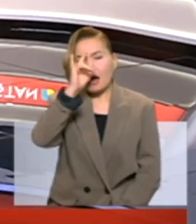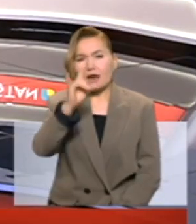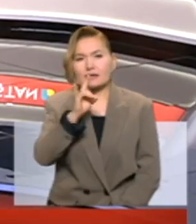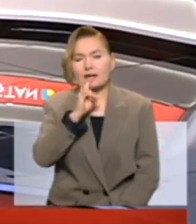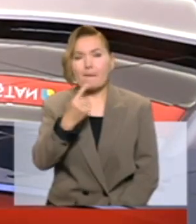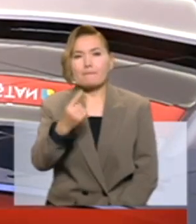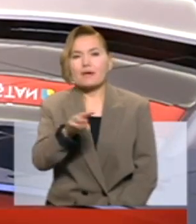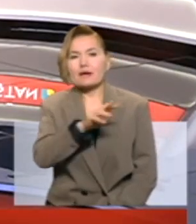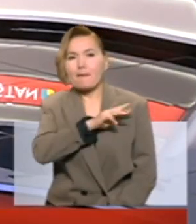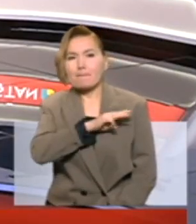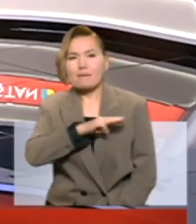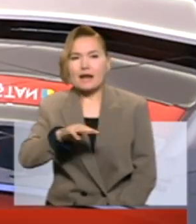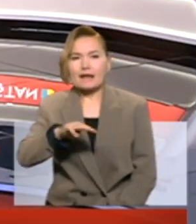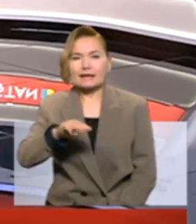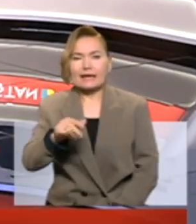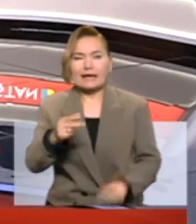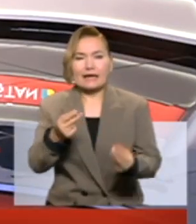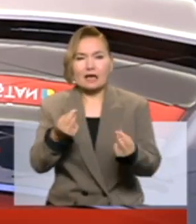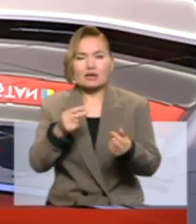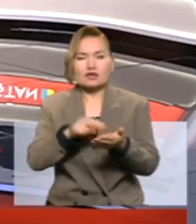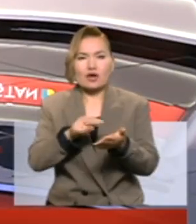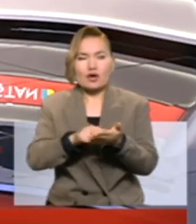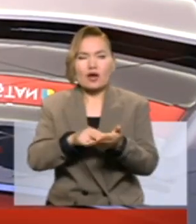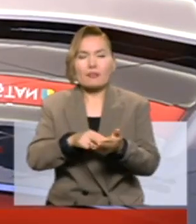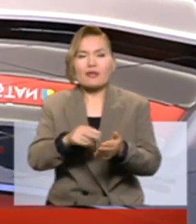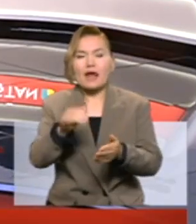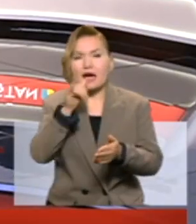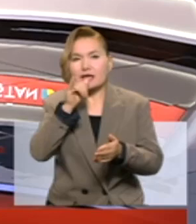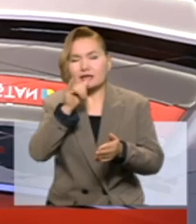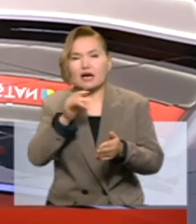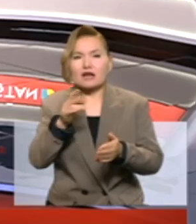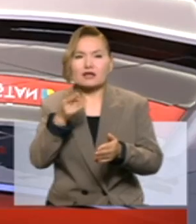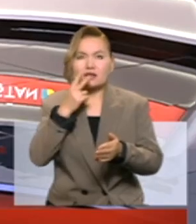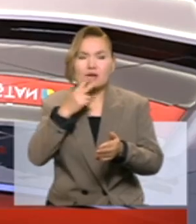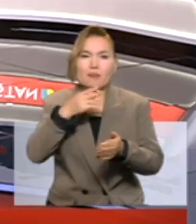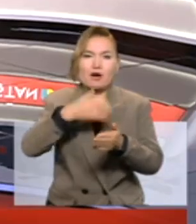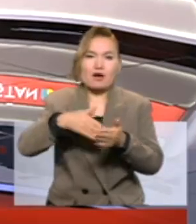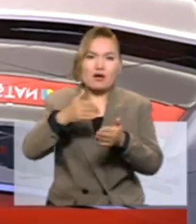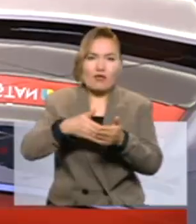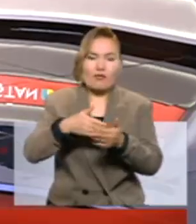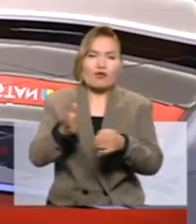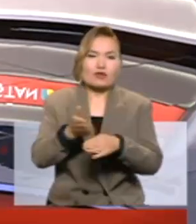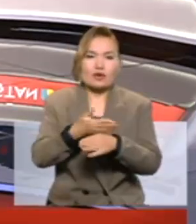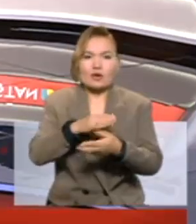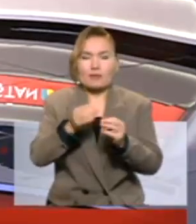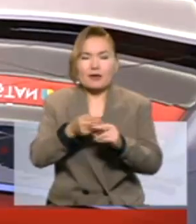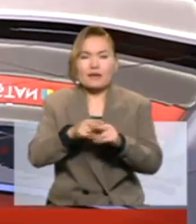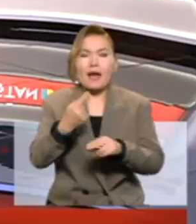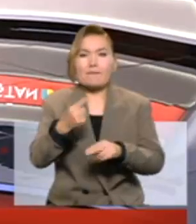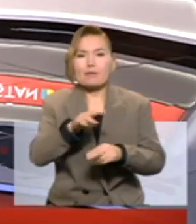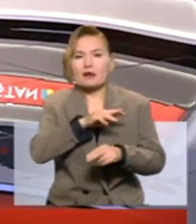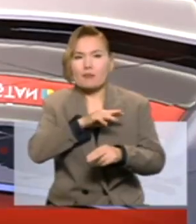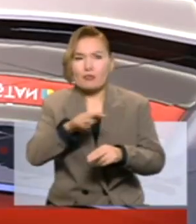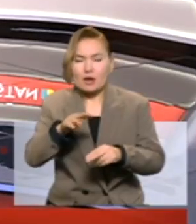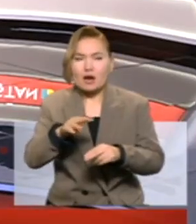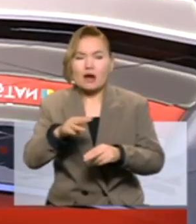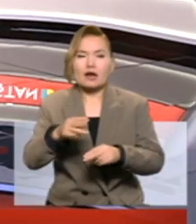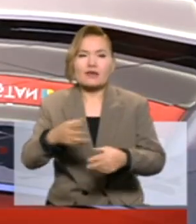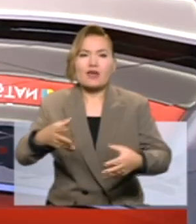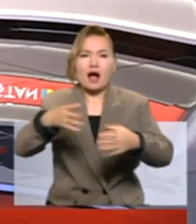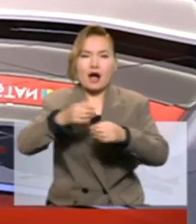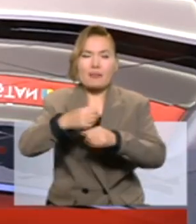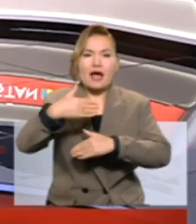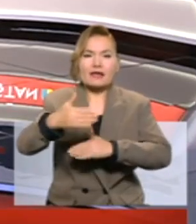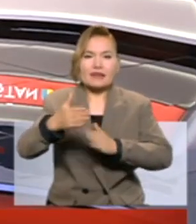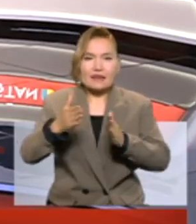Елімізде 1 миллиард теңгенің контрафактілік өнімі жойылды, 83 тоннадан астам кальян және 1 миллион қап темекі